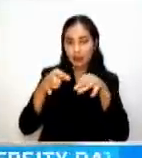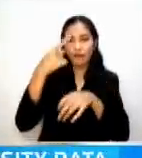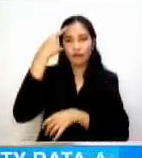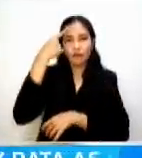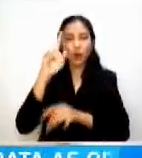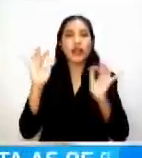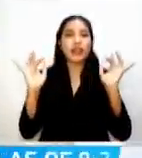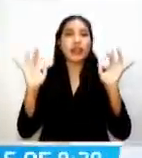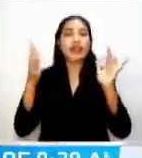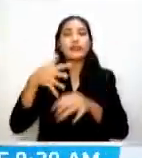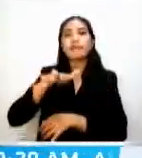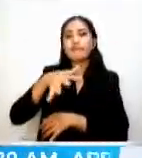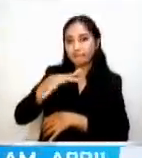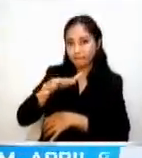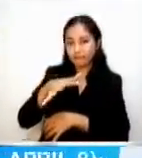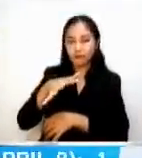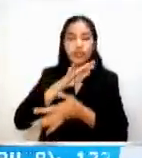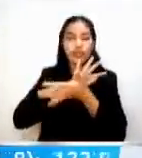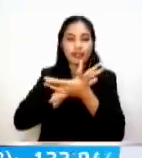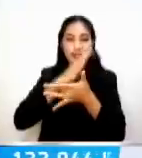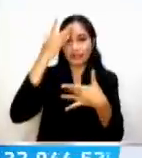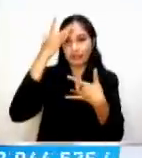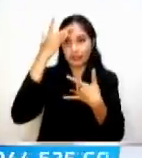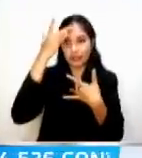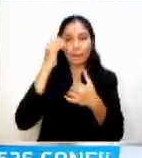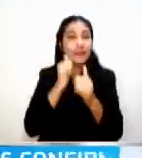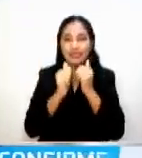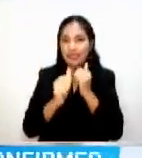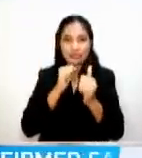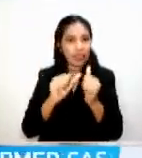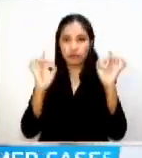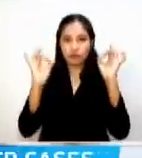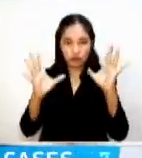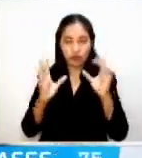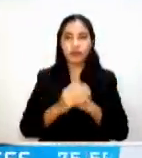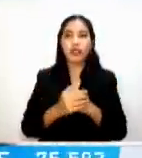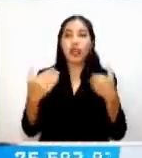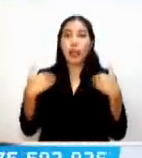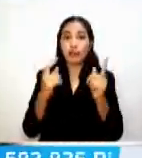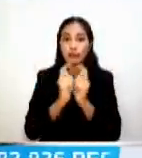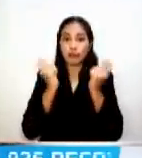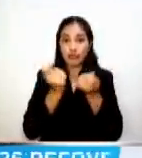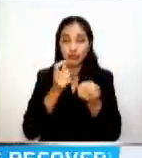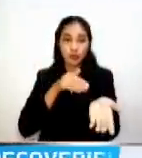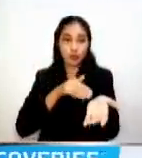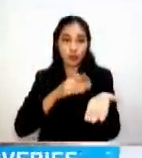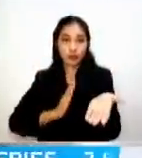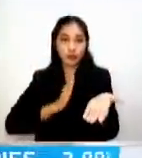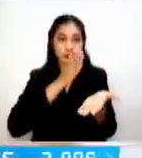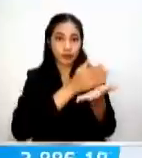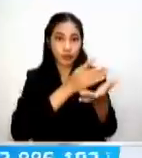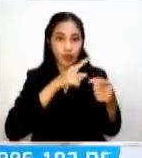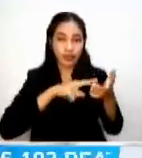hindi malala ang lagay. Mayroong team of doctors na pupunta sa kanila para i-check sila, para i-monitor. But I